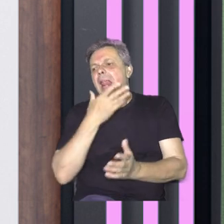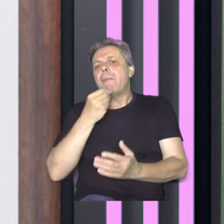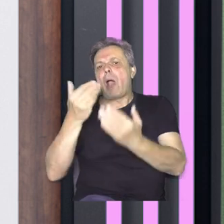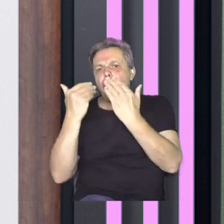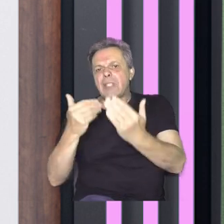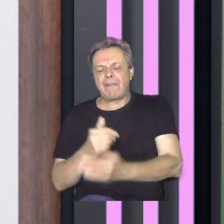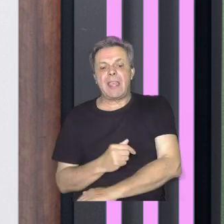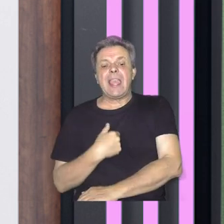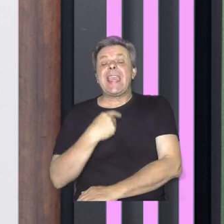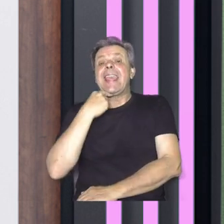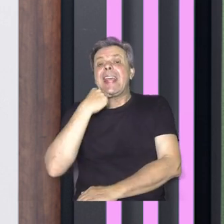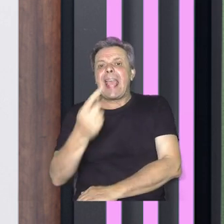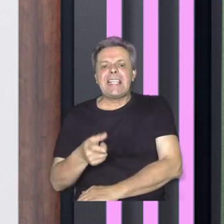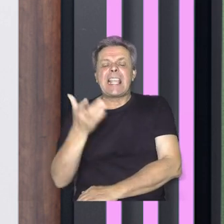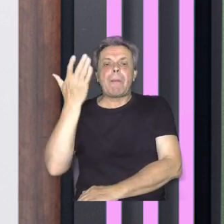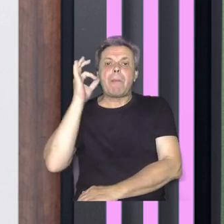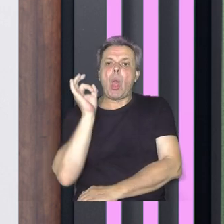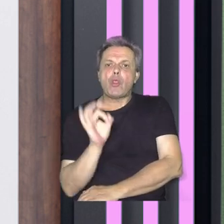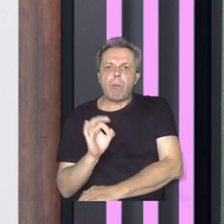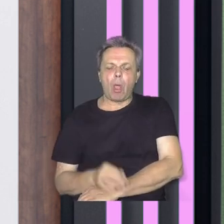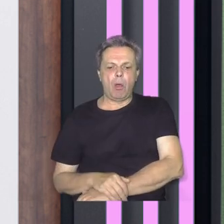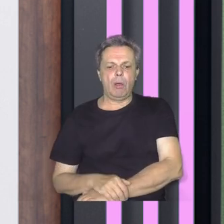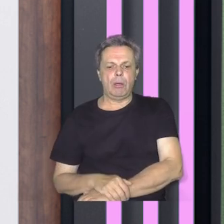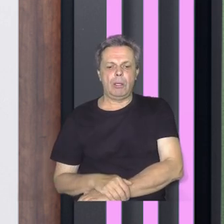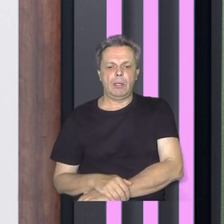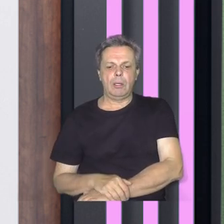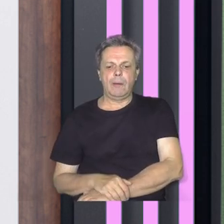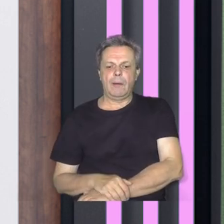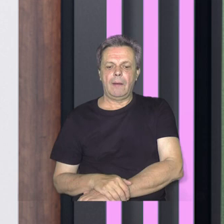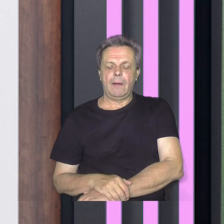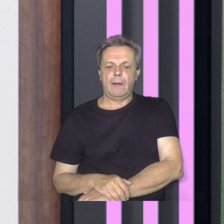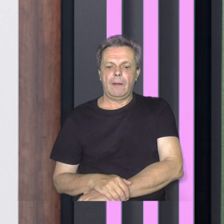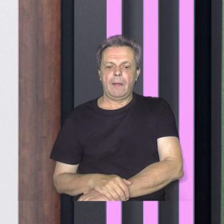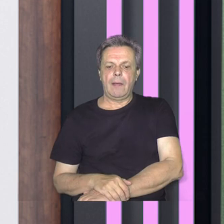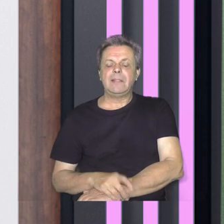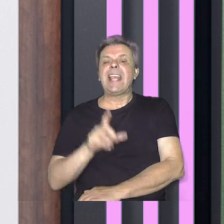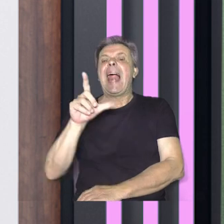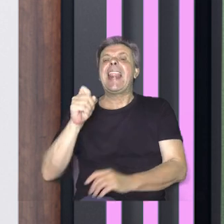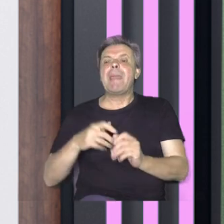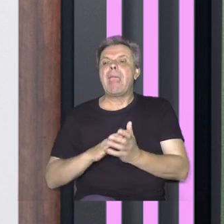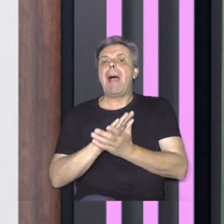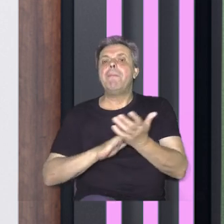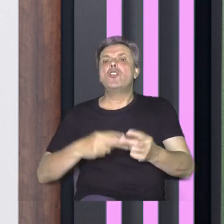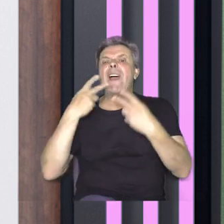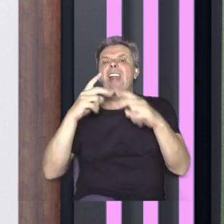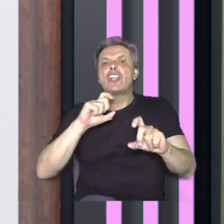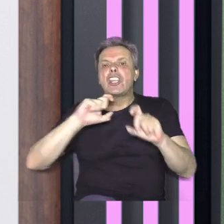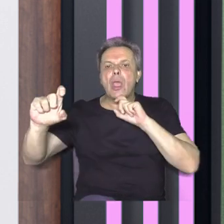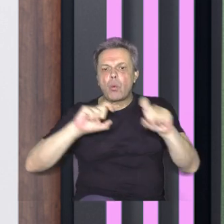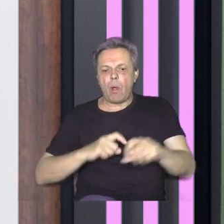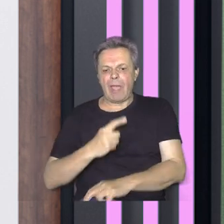ga lijepo pozdravi i reci da bi bilo dobro da da Libija počne vraćati